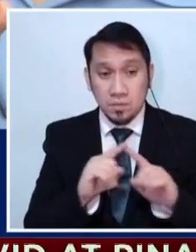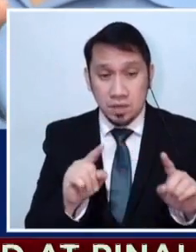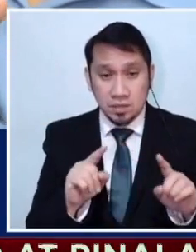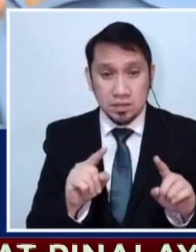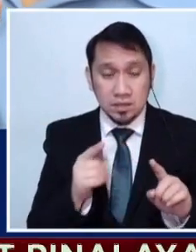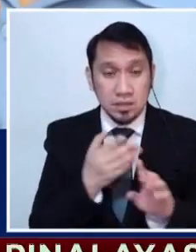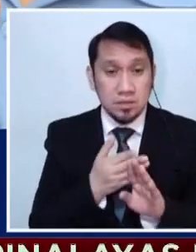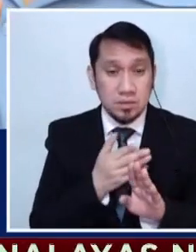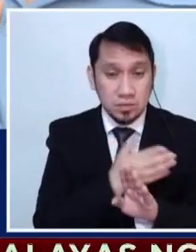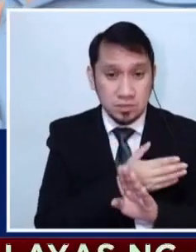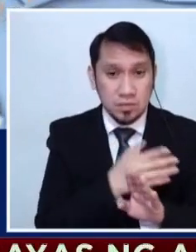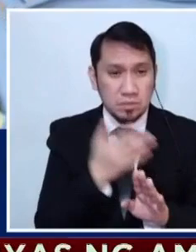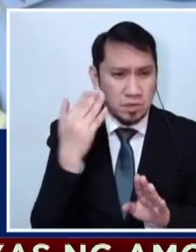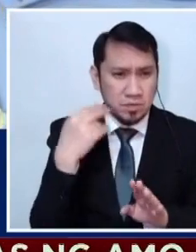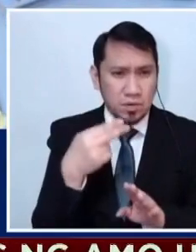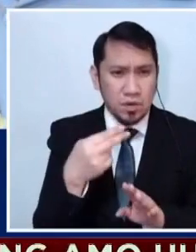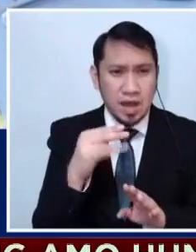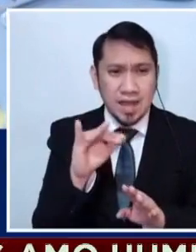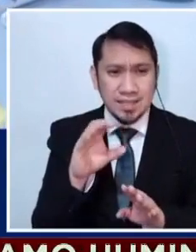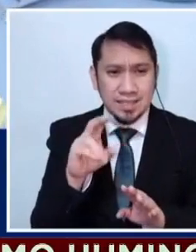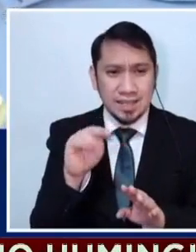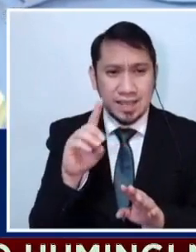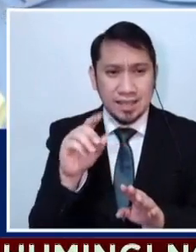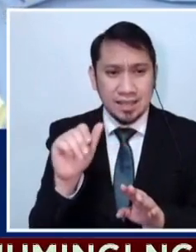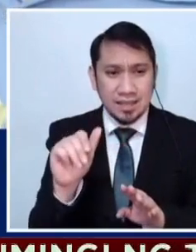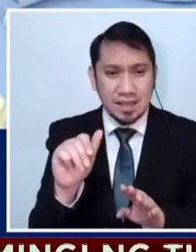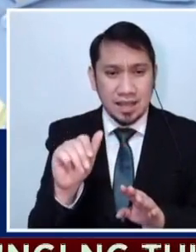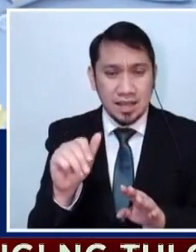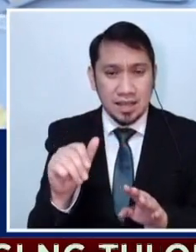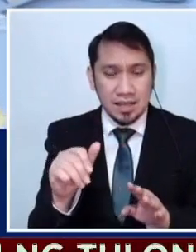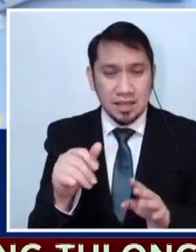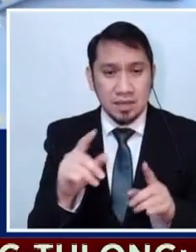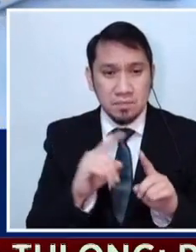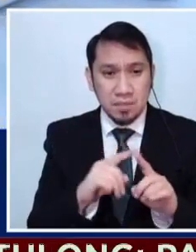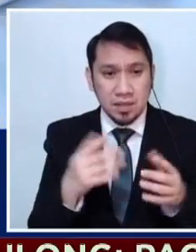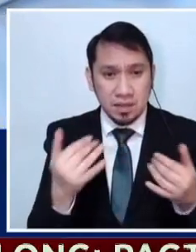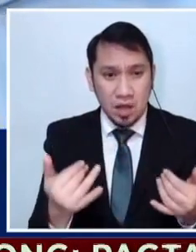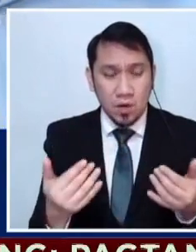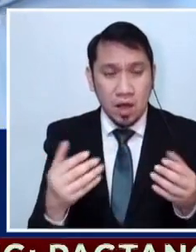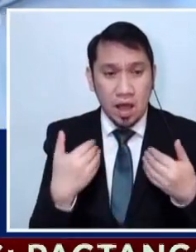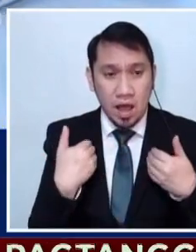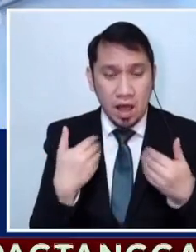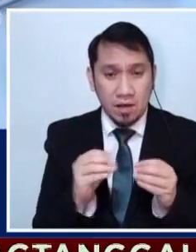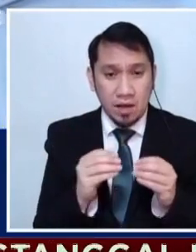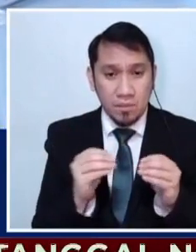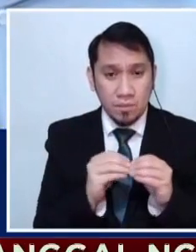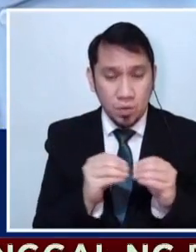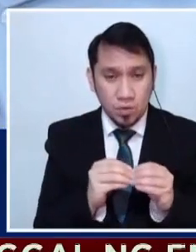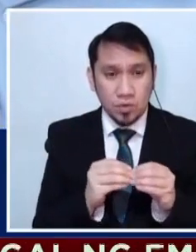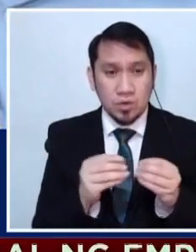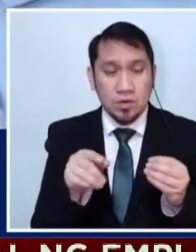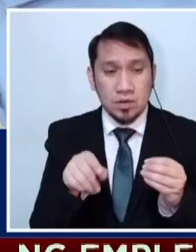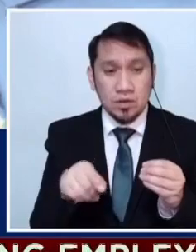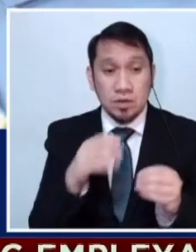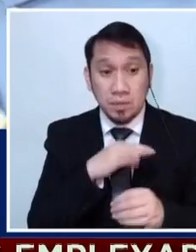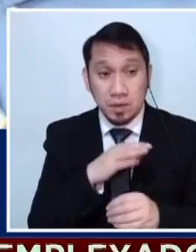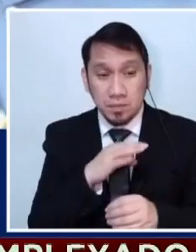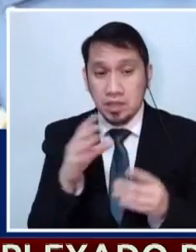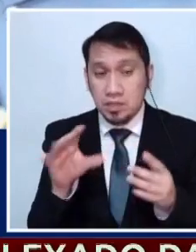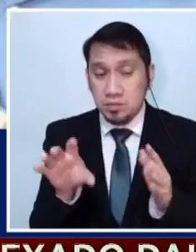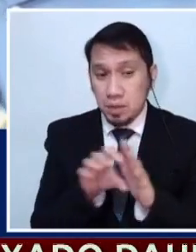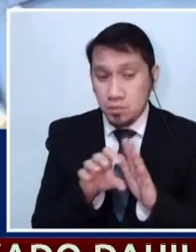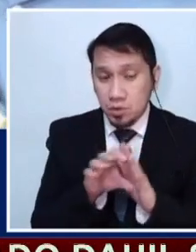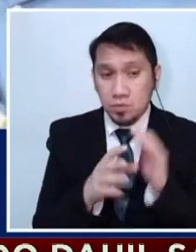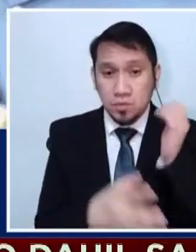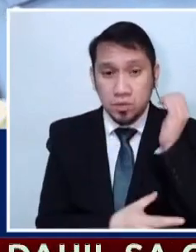was the hacienda system, but right now these are CARP beneficiaries already. These are grassroots and ang